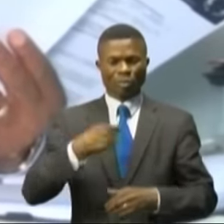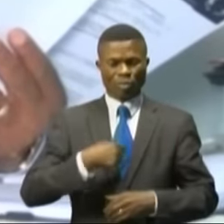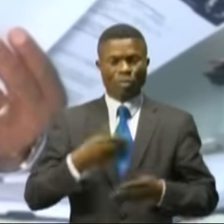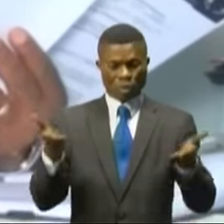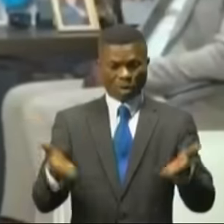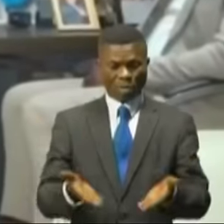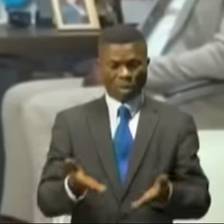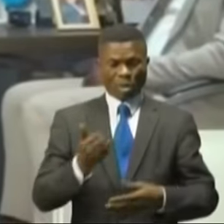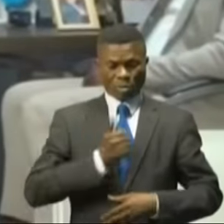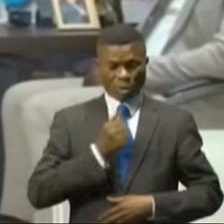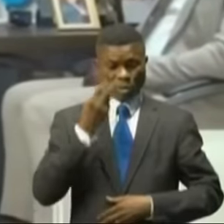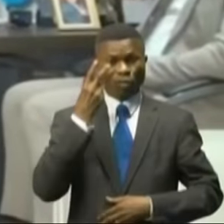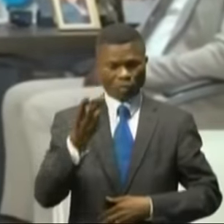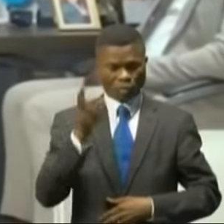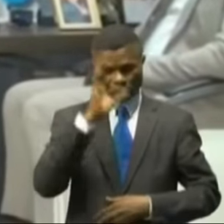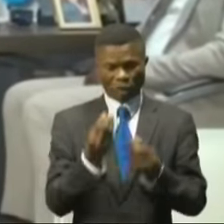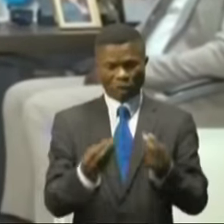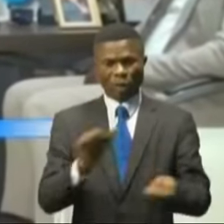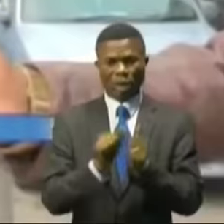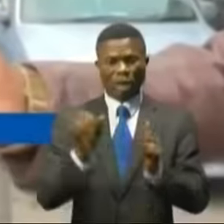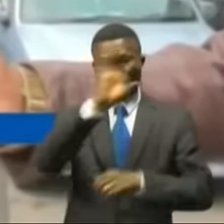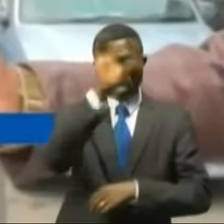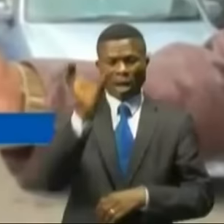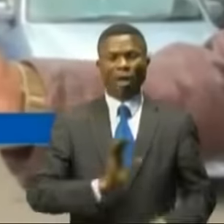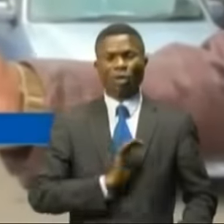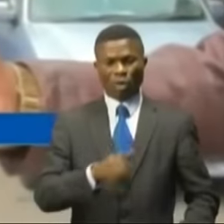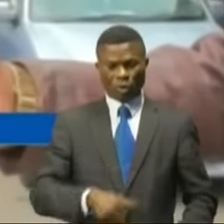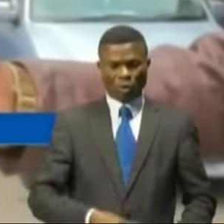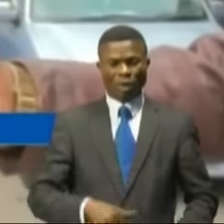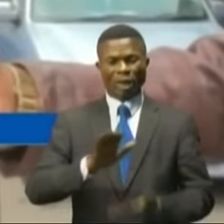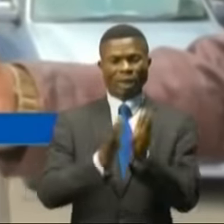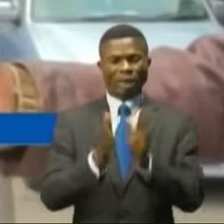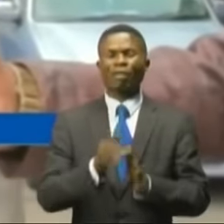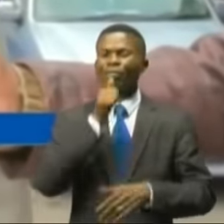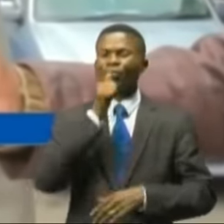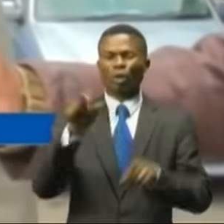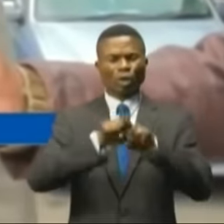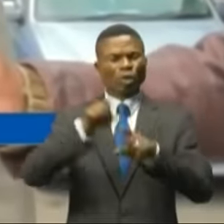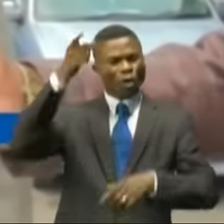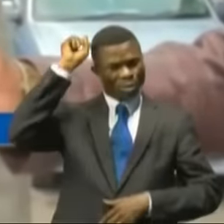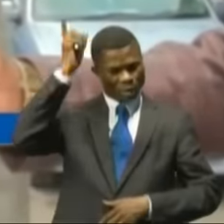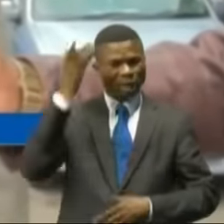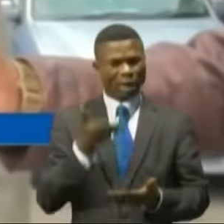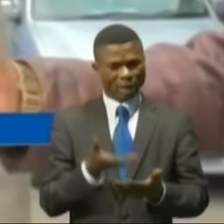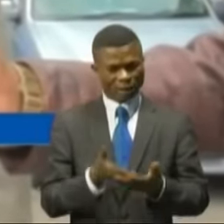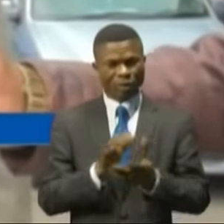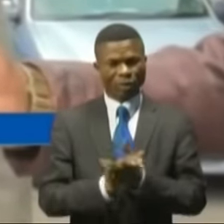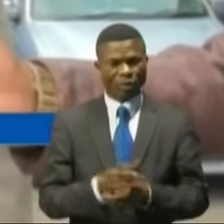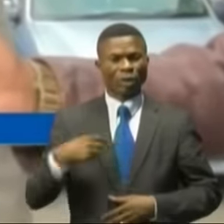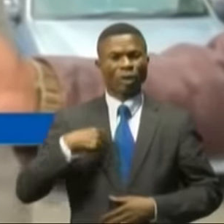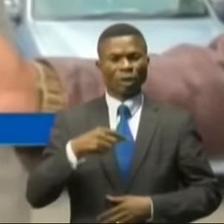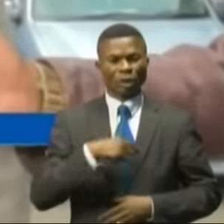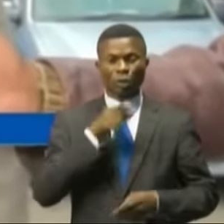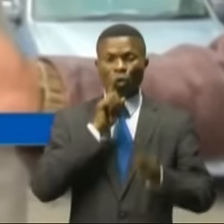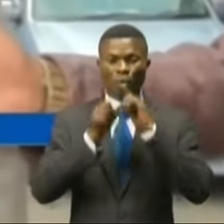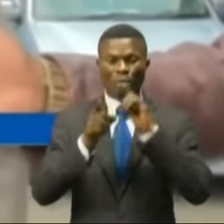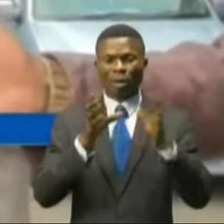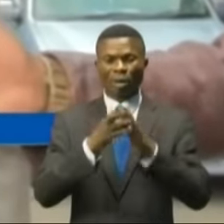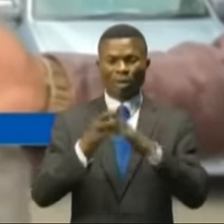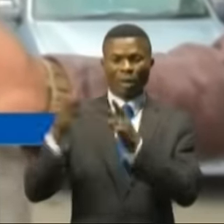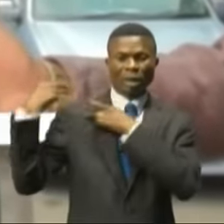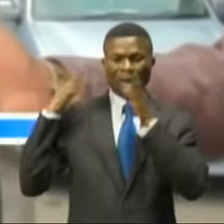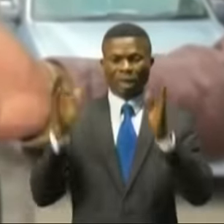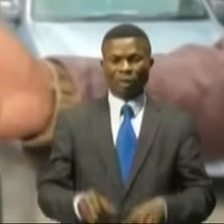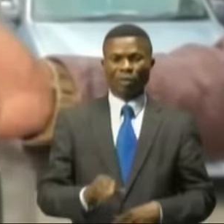train de travailler pour eux, pour que la commune de Kassavubu puisse revenir comme elle était bien avant. Nous avons échangé avec le